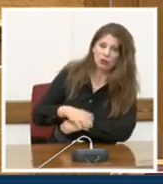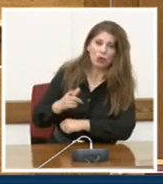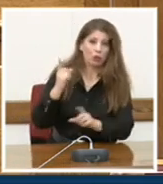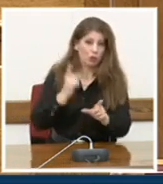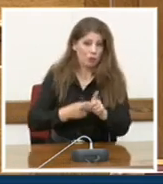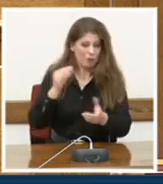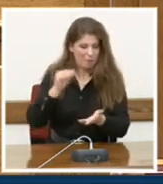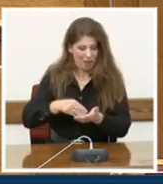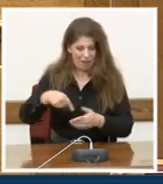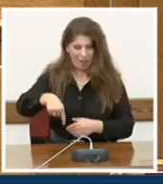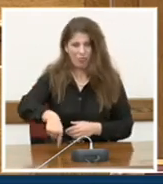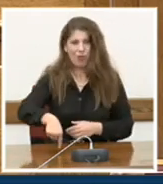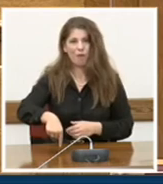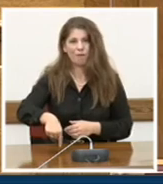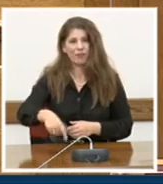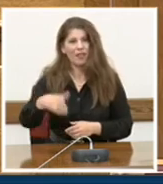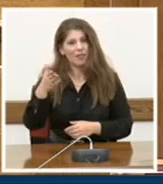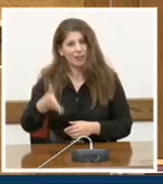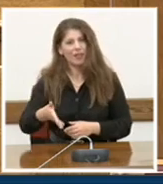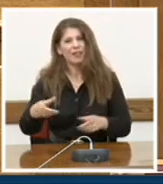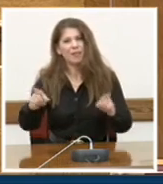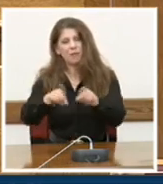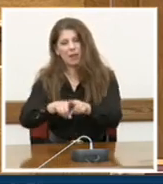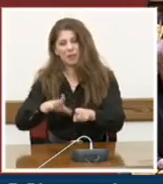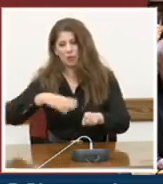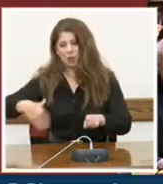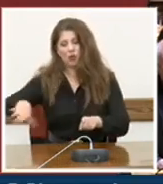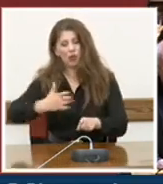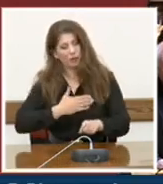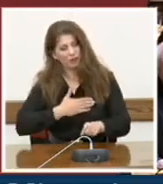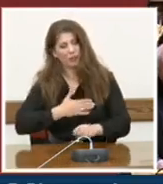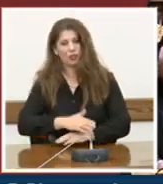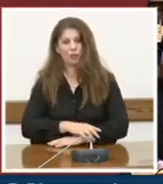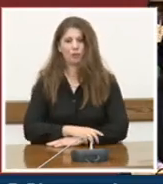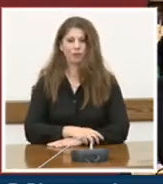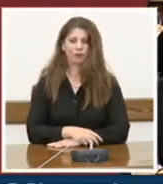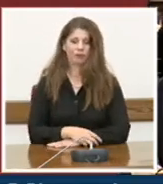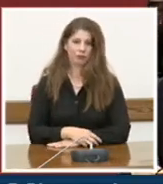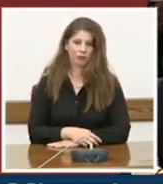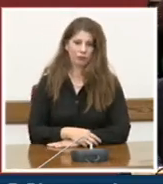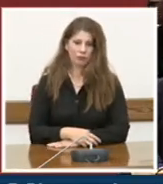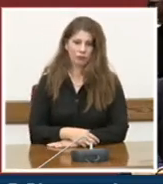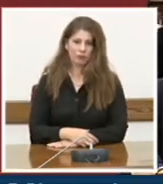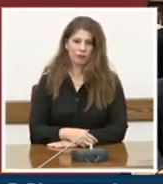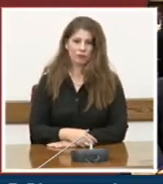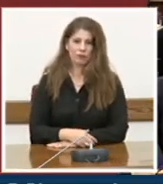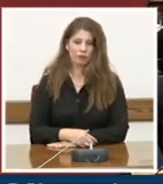εδώ, θα είναι εκεί μαζί τους. Σας ευχαριστώ. Και εμείς ευχαριστούμε τον κύριο Κουτσέ.